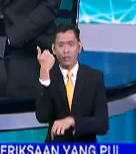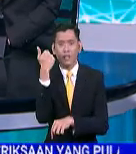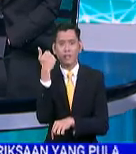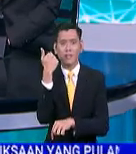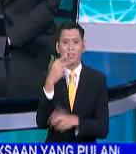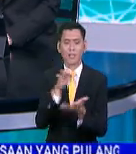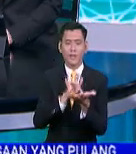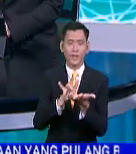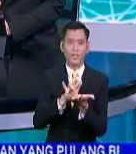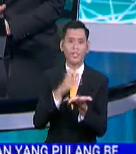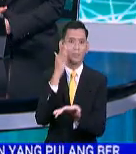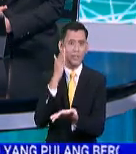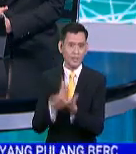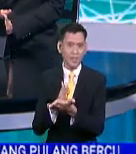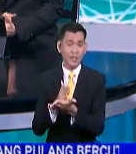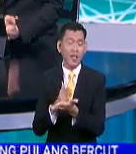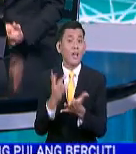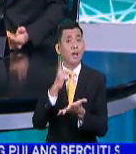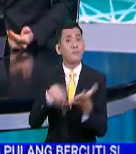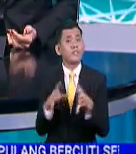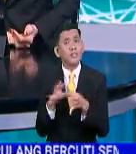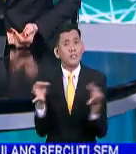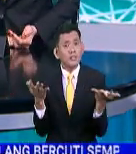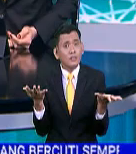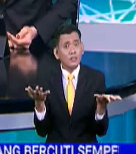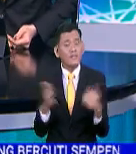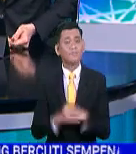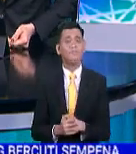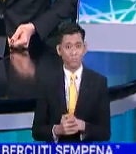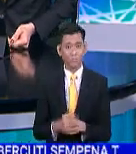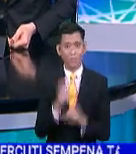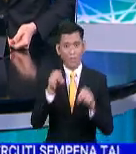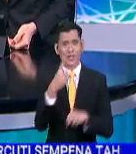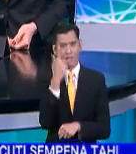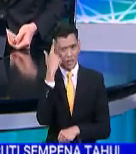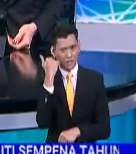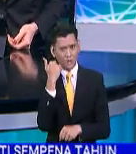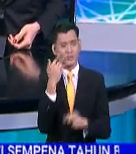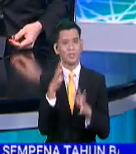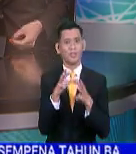dihentikan. Apa cerita ni, Andy? Nak tahu? Saksikan segmen Hashtag.